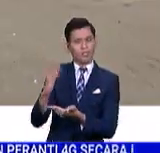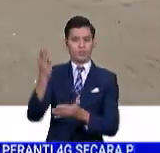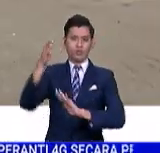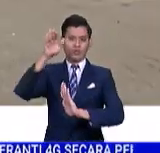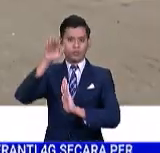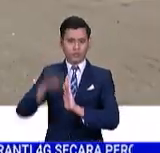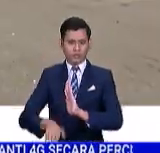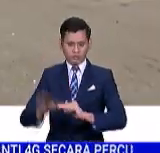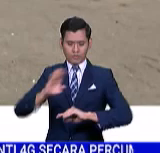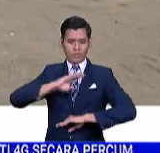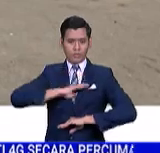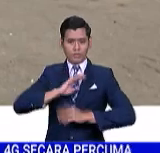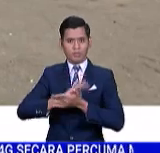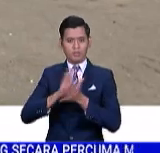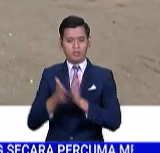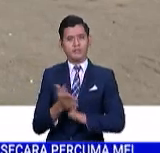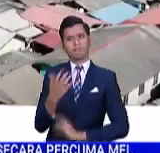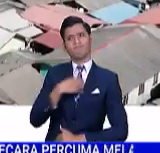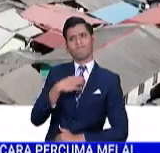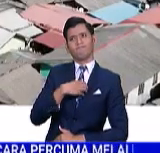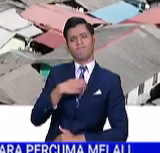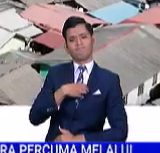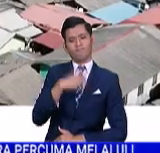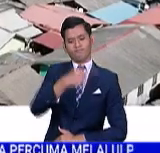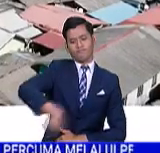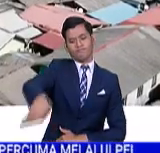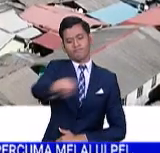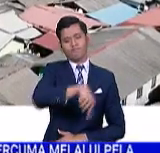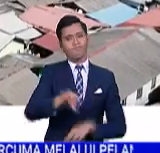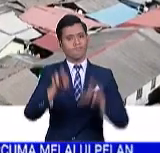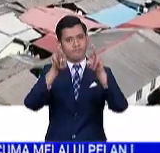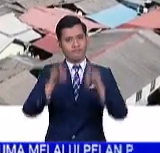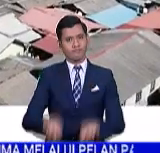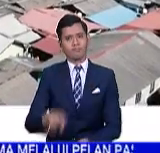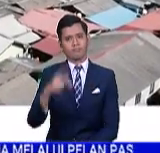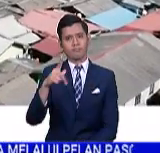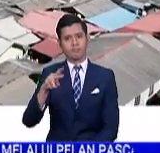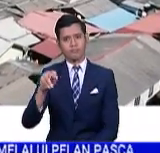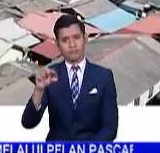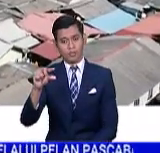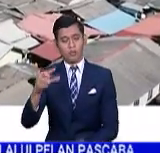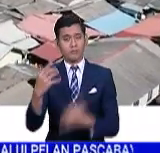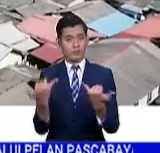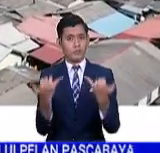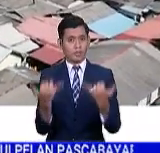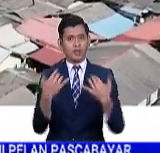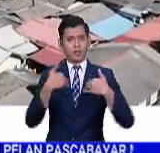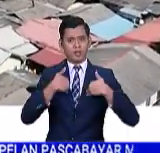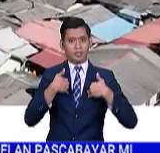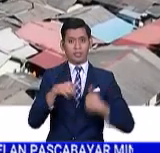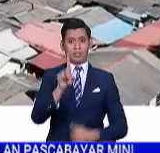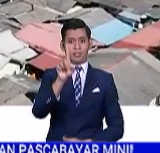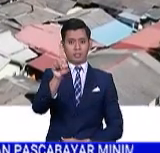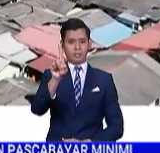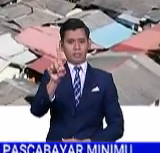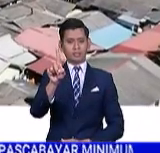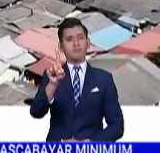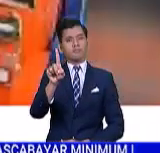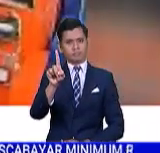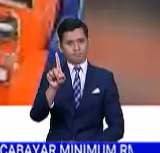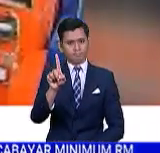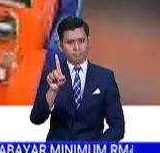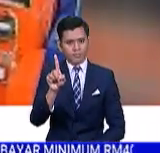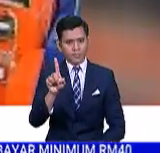memuaskan yang sering menjadi keluhan penduduk Kabong ketika ini. Ketika ini hanya terdapat sebuah mesin tele automatik